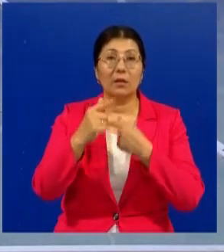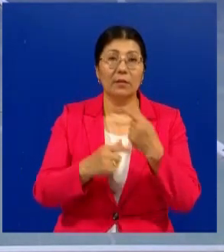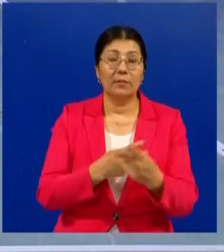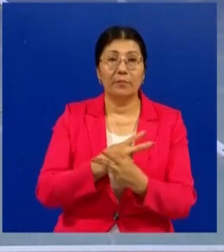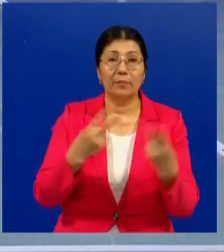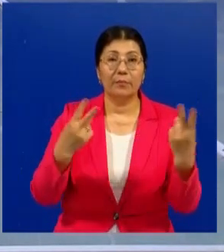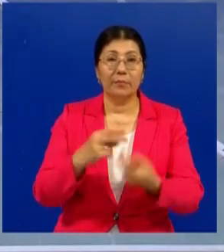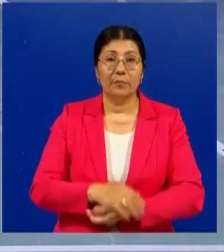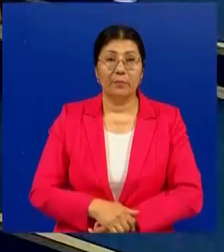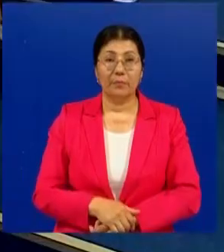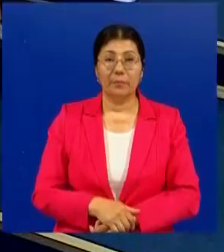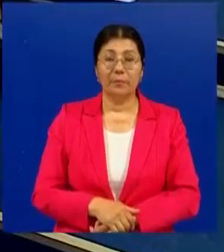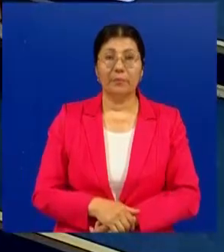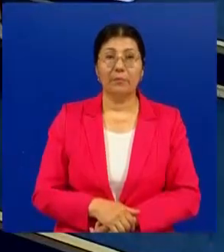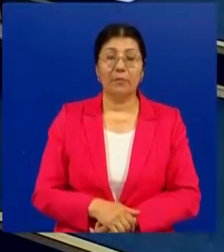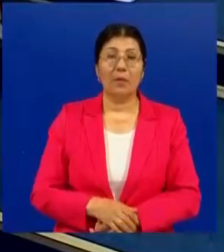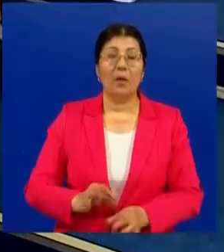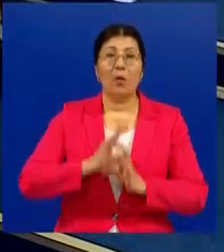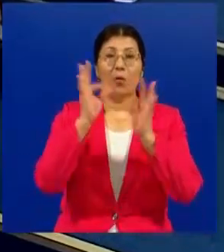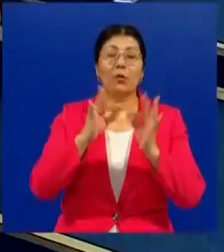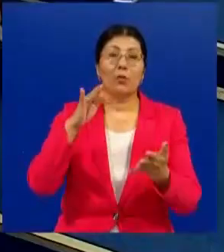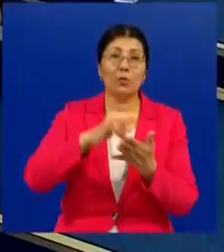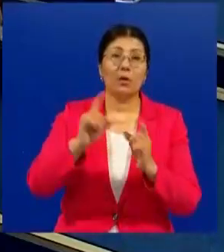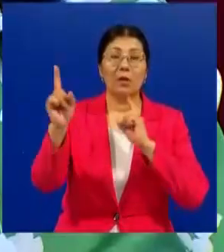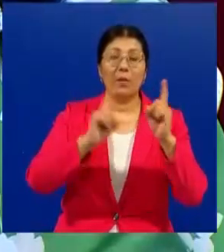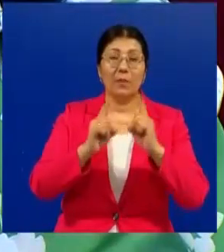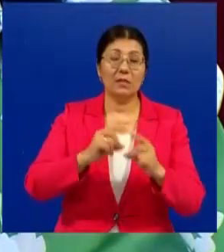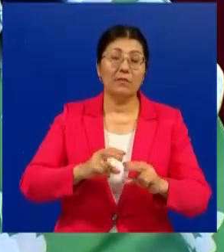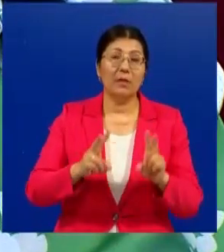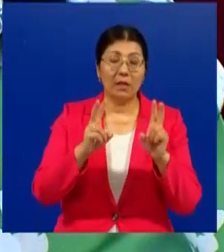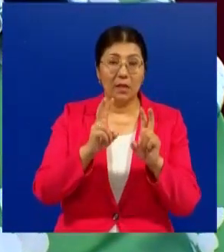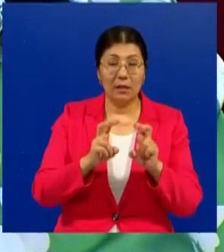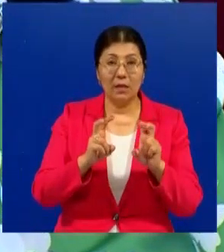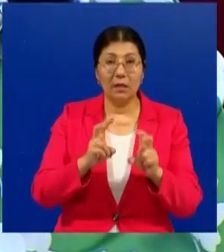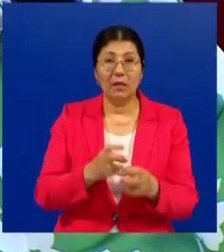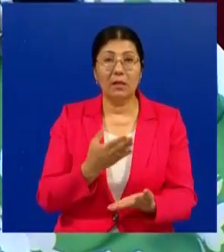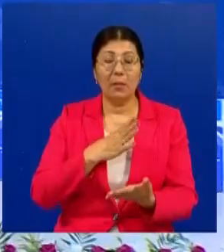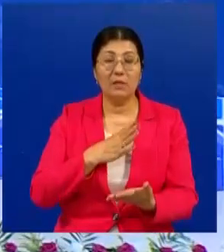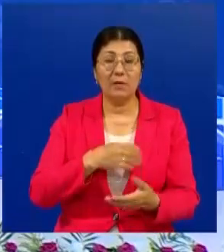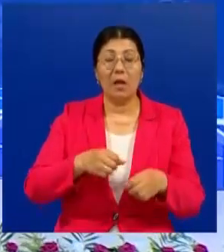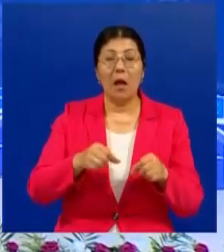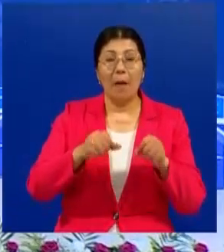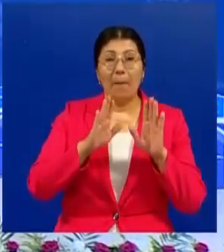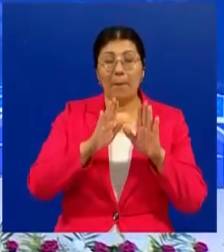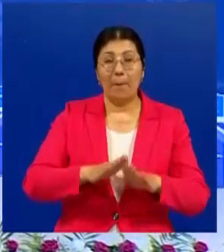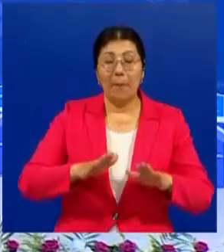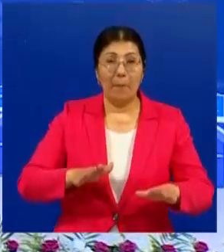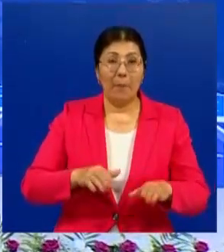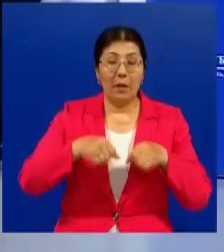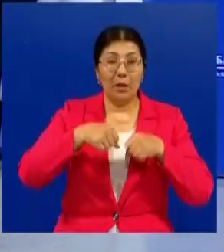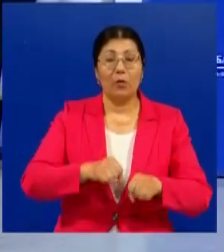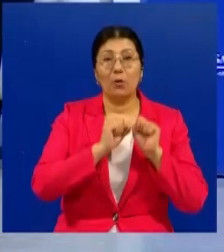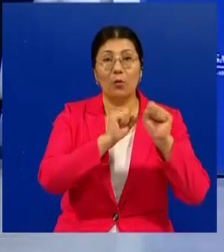Назерке Өтеген толықтырады. Өнер орталығындағы форумда өзекті тақырып күн тәртібіне қойылды. Бала құқығын қорғау, сақтау, болашақ